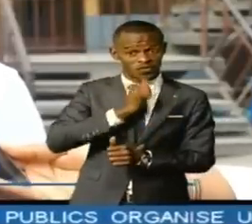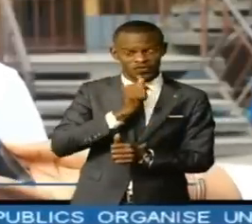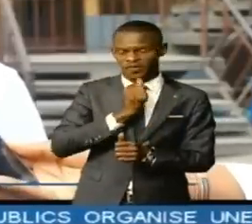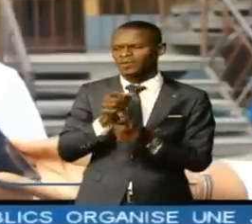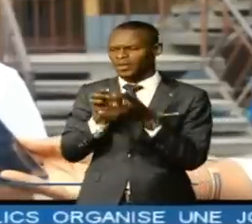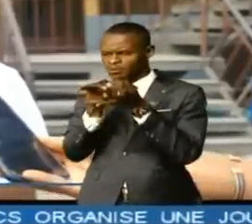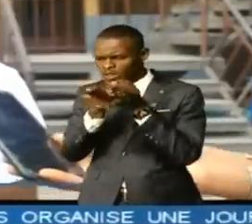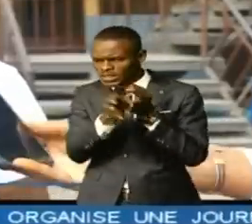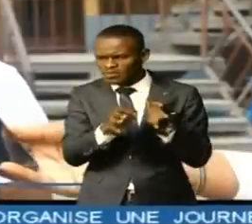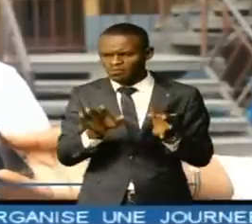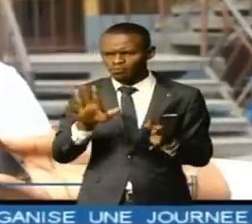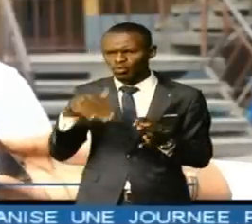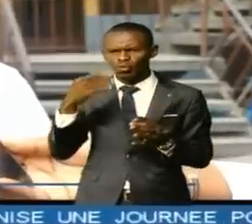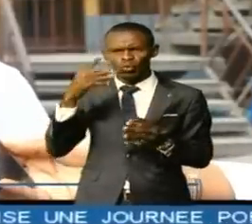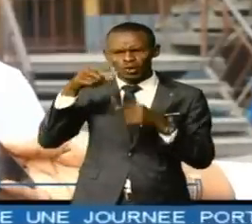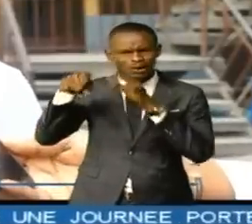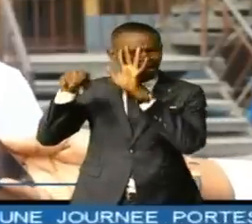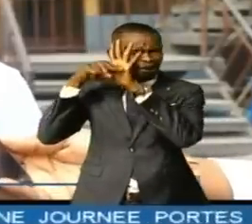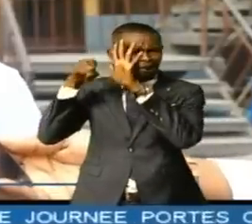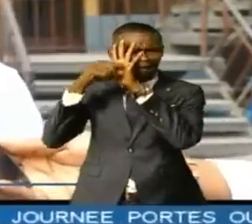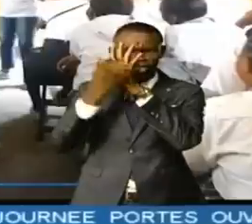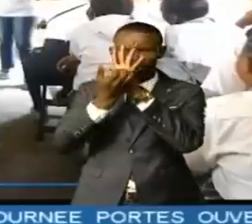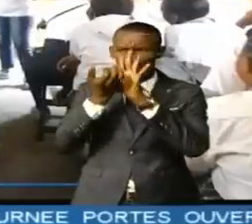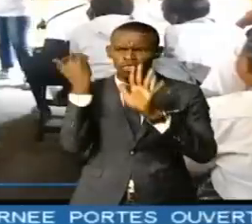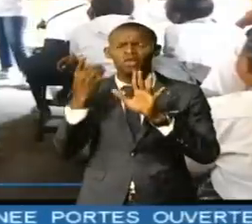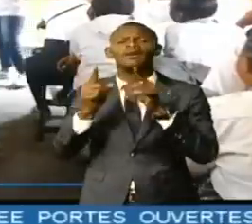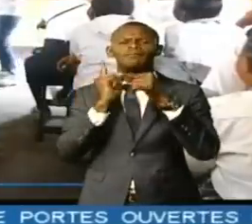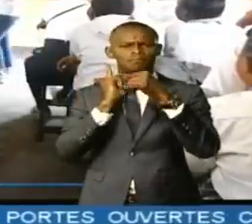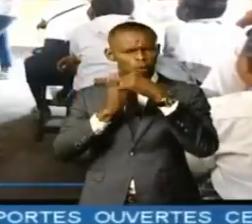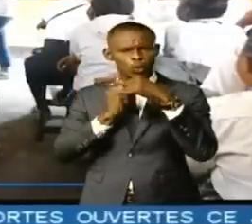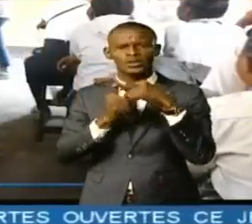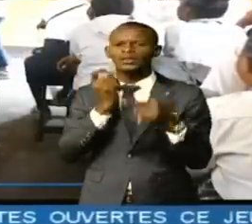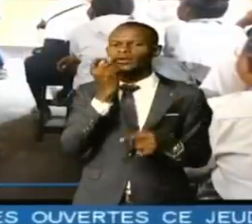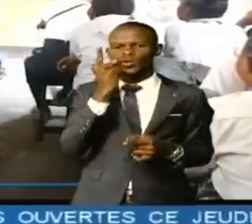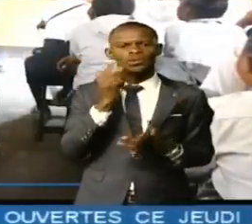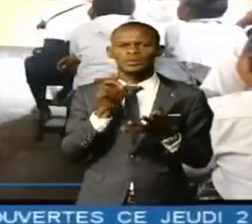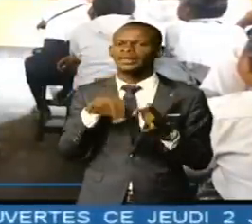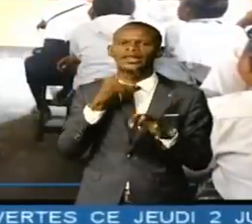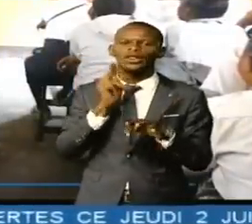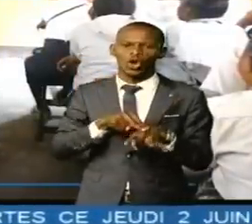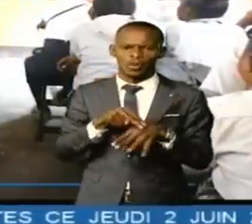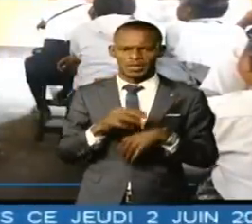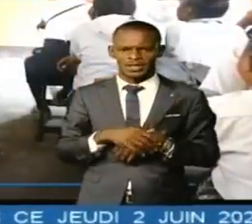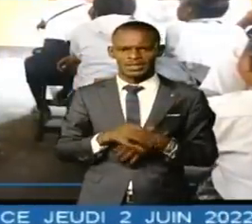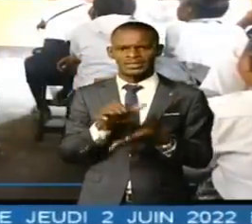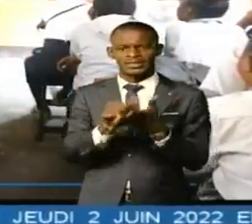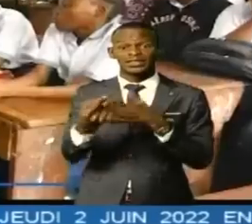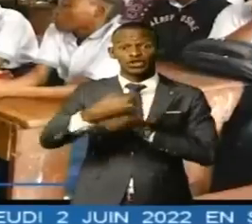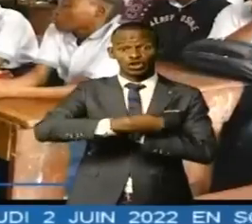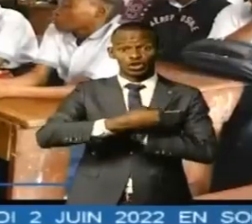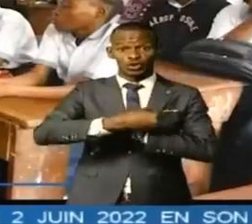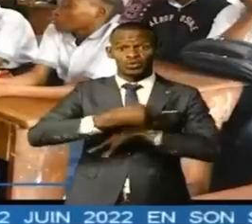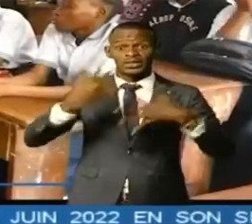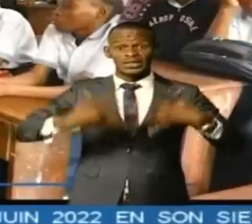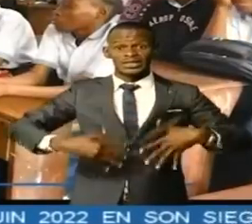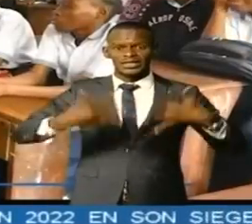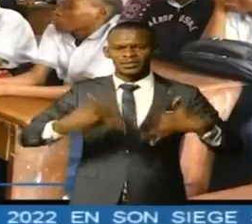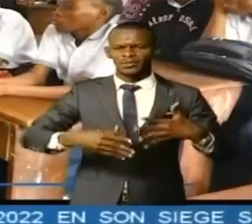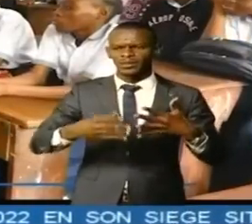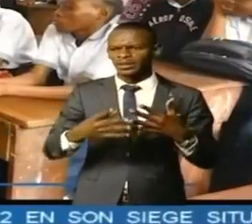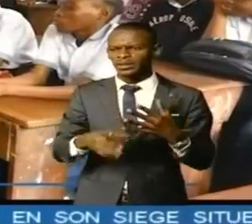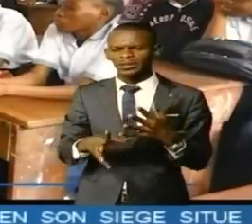une réponse par rapport à ça, juste en termes d'abord de l'information. La célébration de cette journée vise à briser les tabous et à sensibiliser